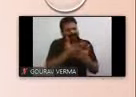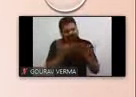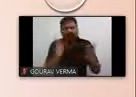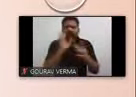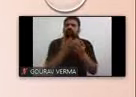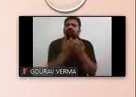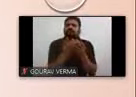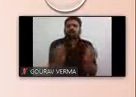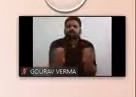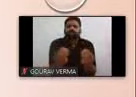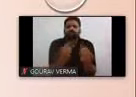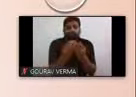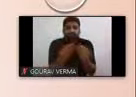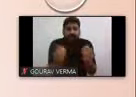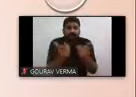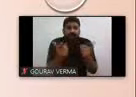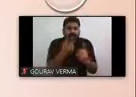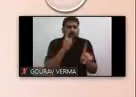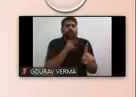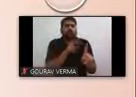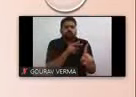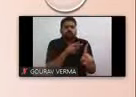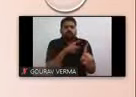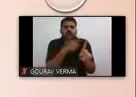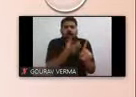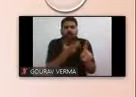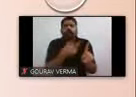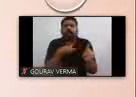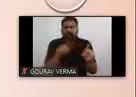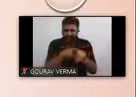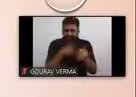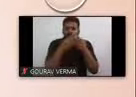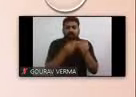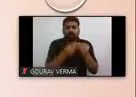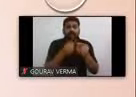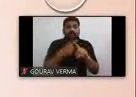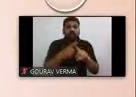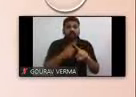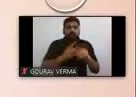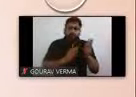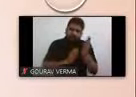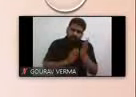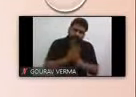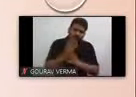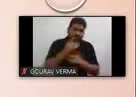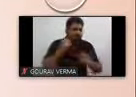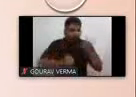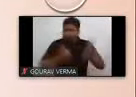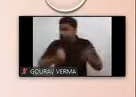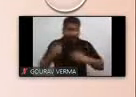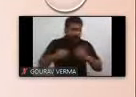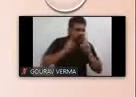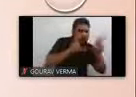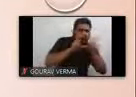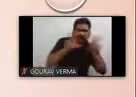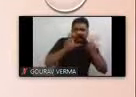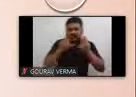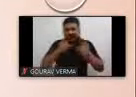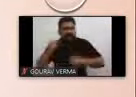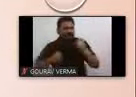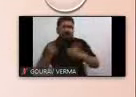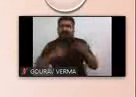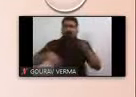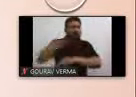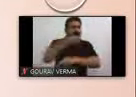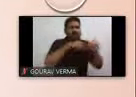फाइंड अ सोल्यूशन इफ देयर इज सर्टेन नीड. बट हर समय ओवरवेल्म होके भागना या चिल्लाना या तरह तरह का, या